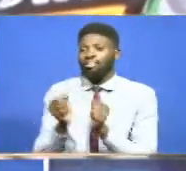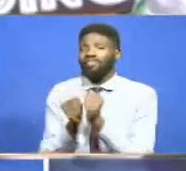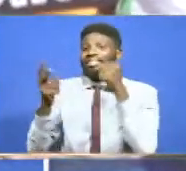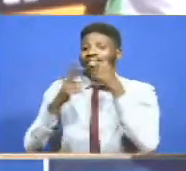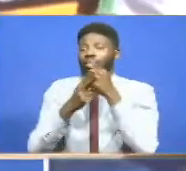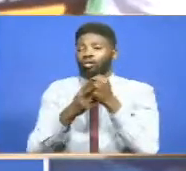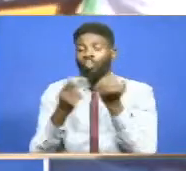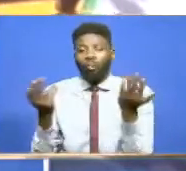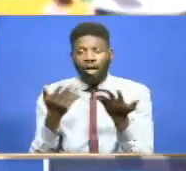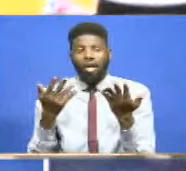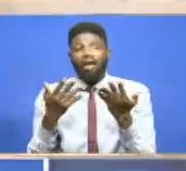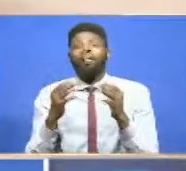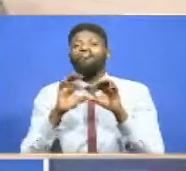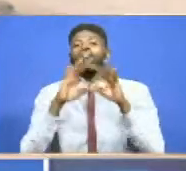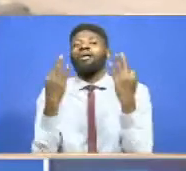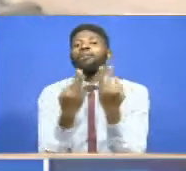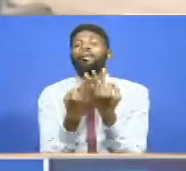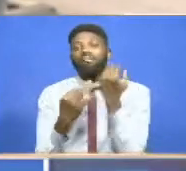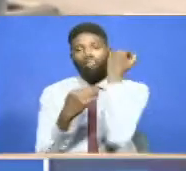wasiojiweza.